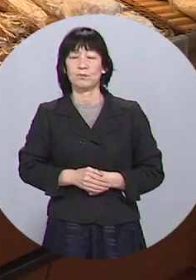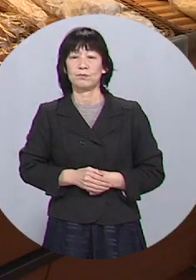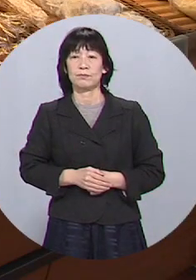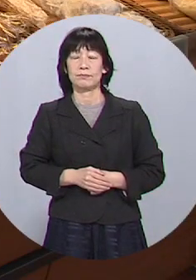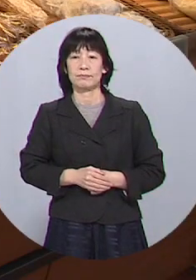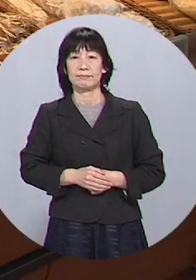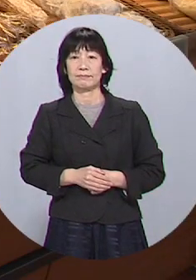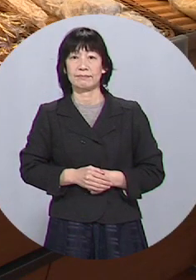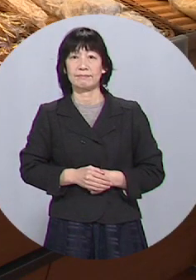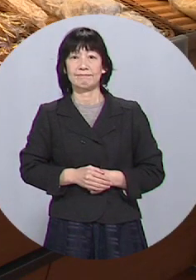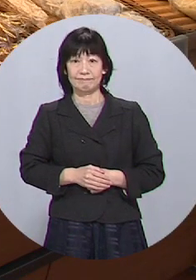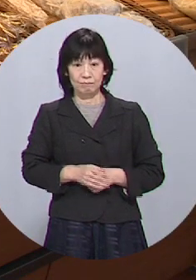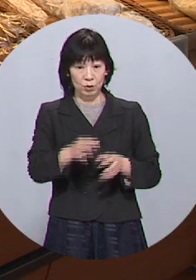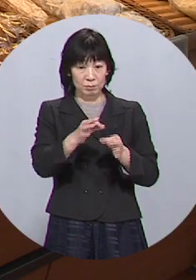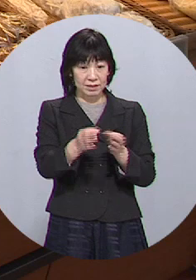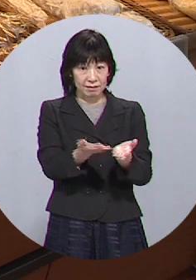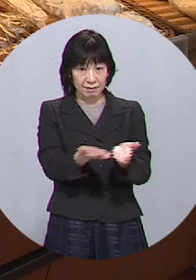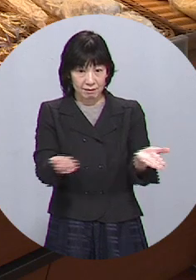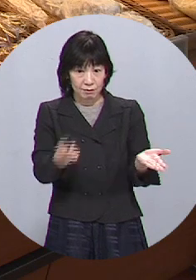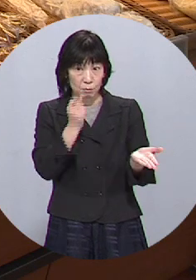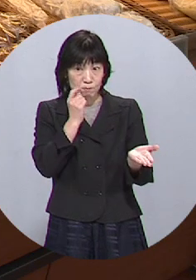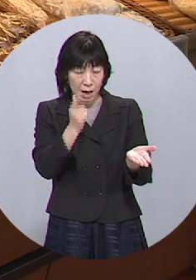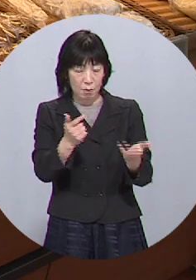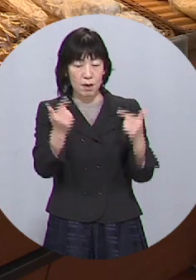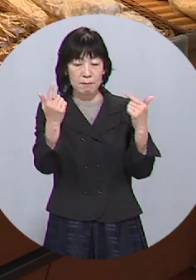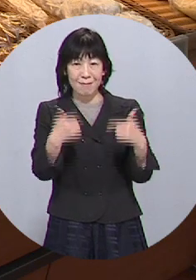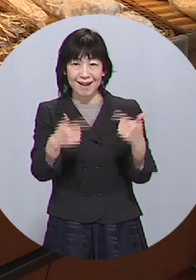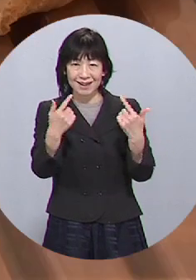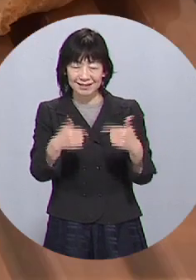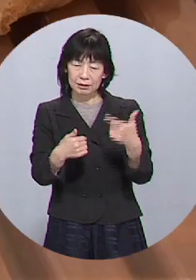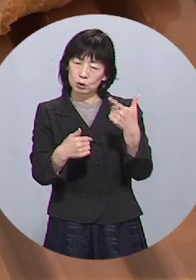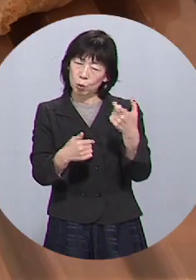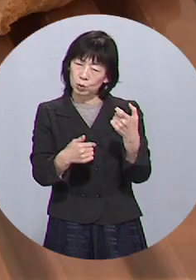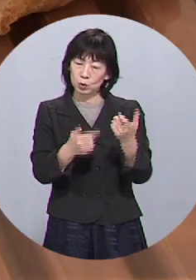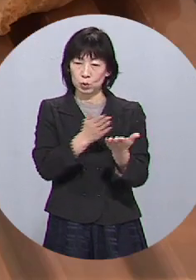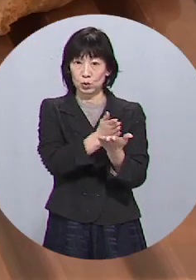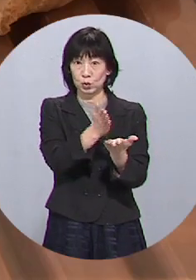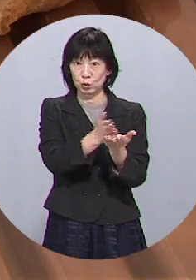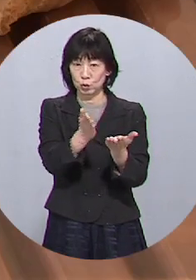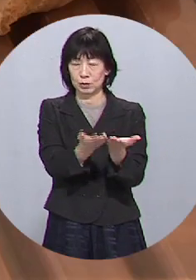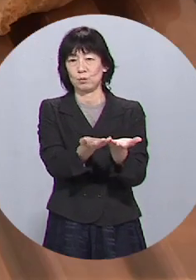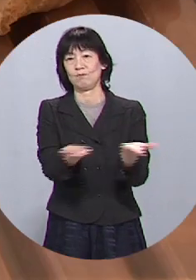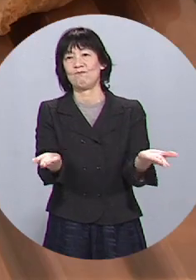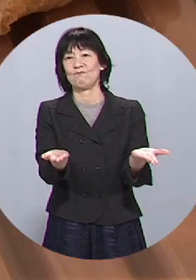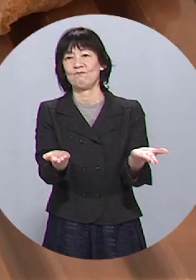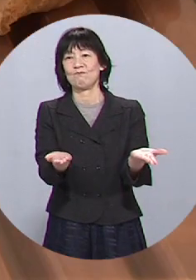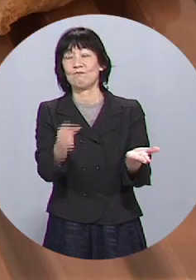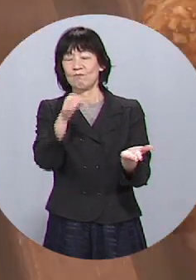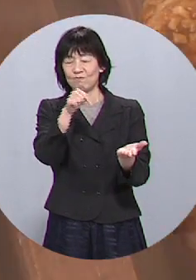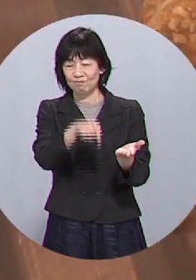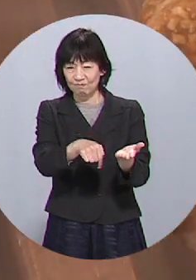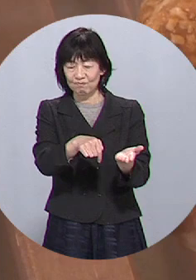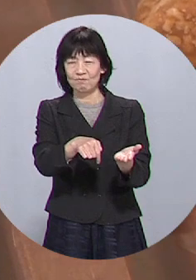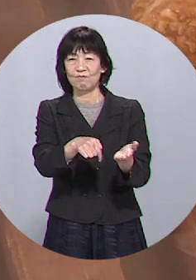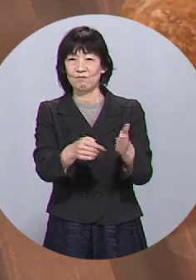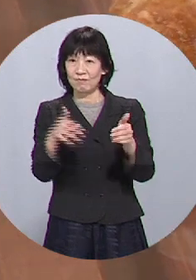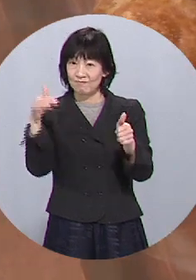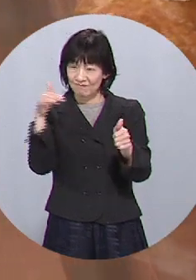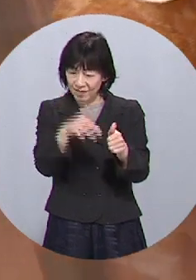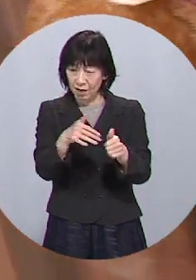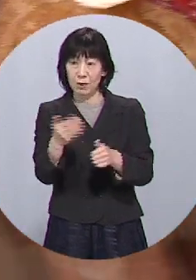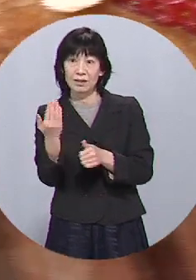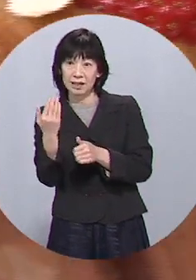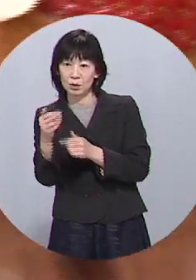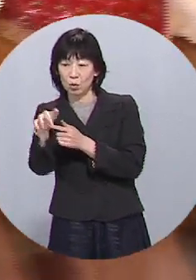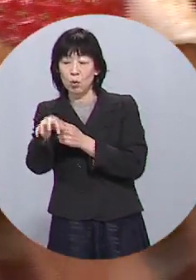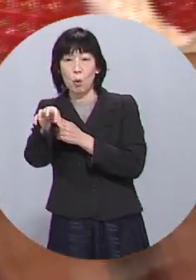お店に並ぶパンは毎日およそ60種類。 中でもこの時期人気なのは農園で採れたイ